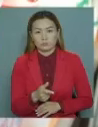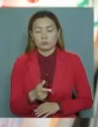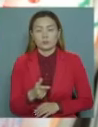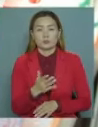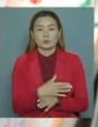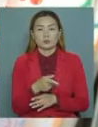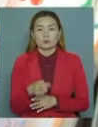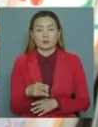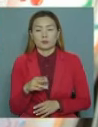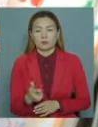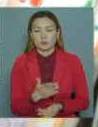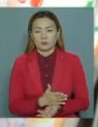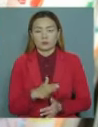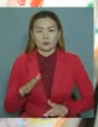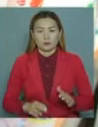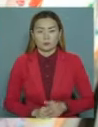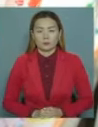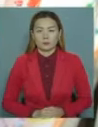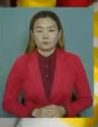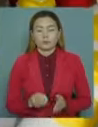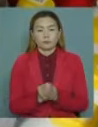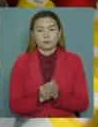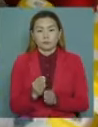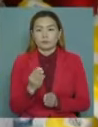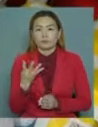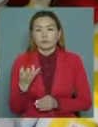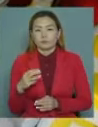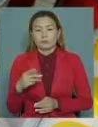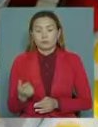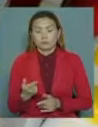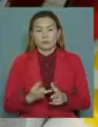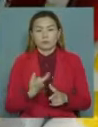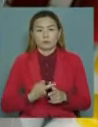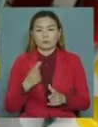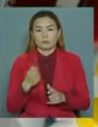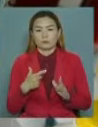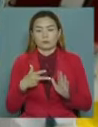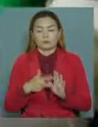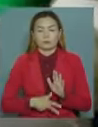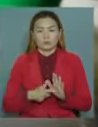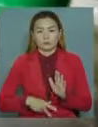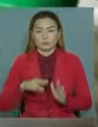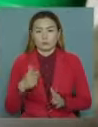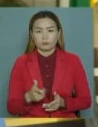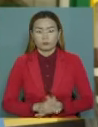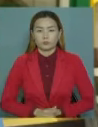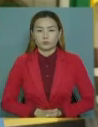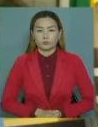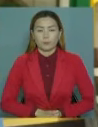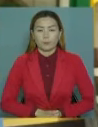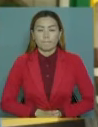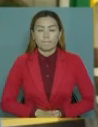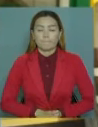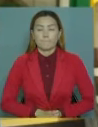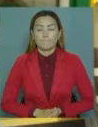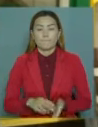сазан по 1000 тенге за килограмм, огурцы по 400 тенге, а картофель по 170 тенге. Цель ярмарки